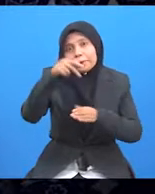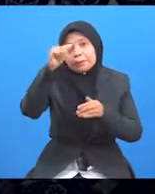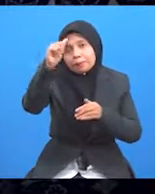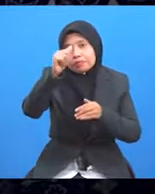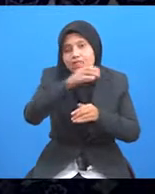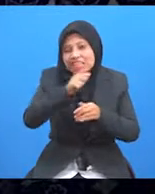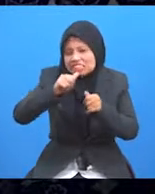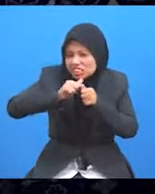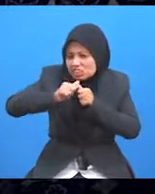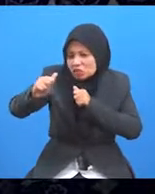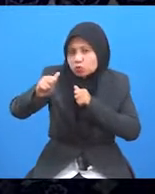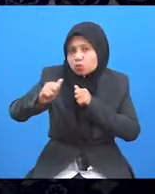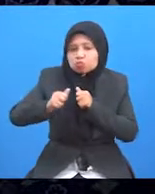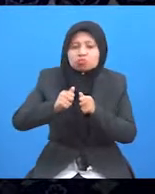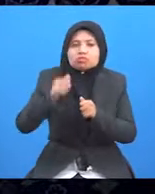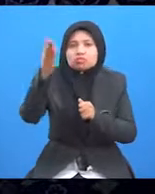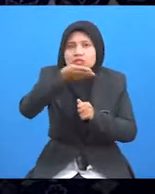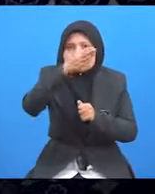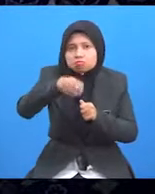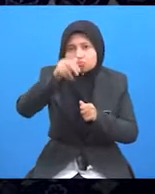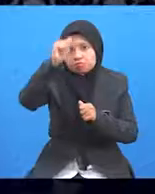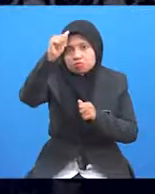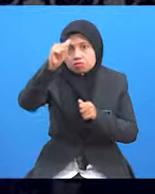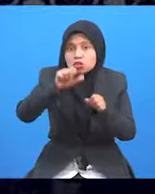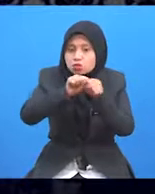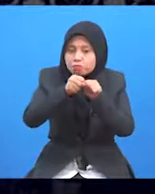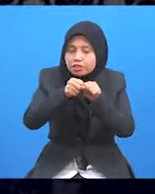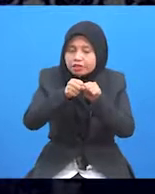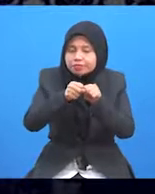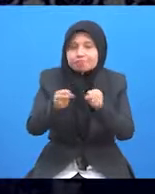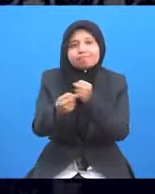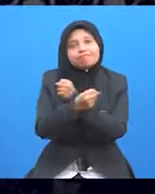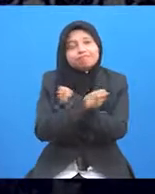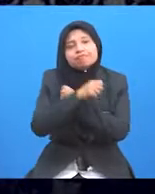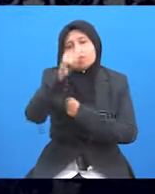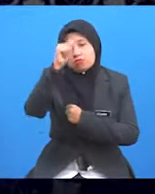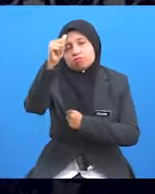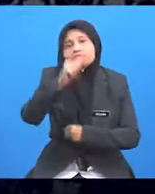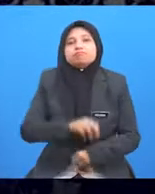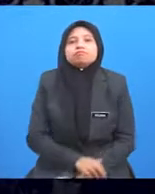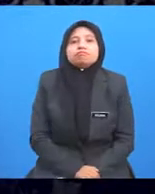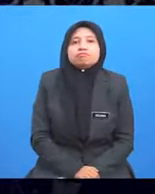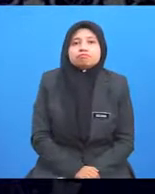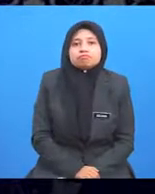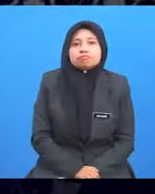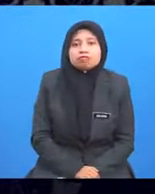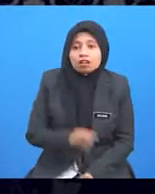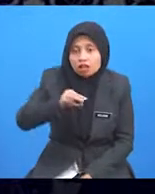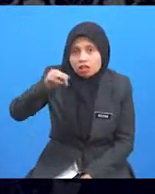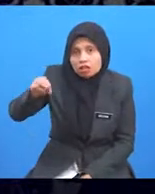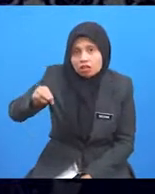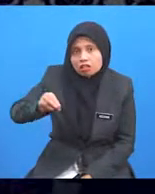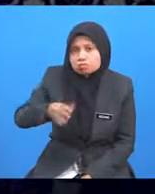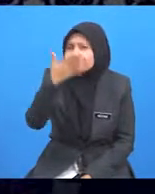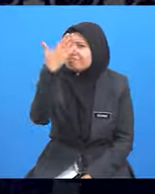supaya dikasihi Allah Subhanahu Wa Taala. Murid-murid, mengapakah kita perlu melaksanakan perintah